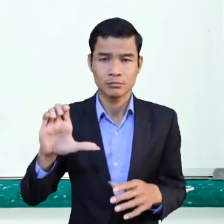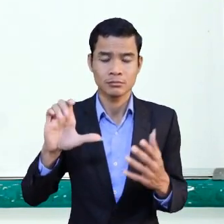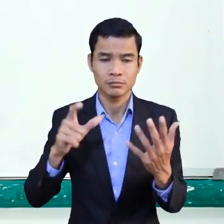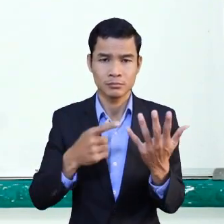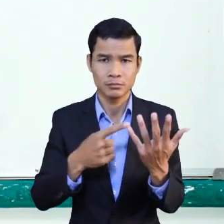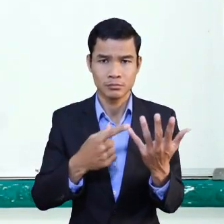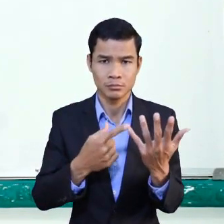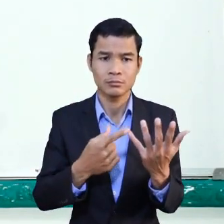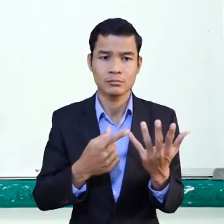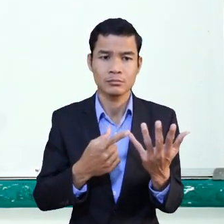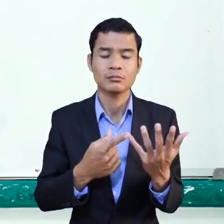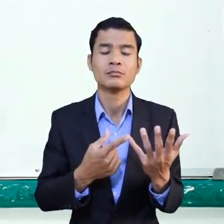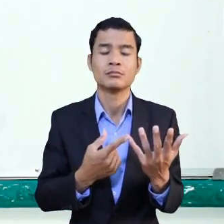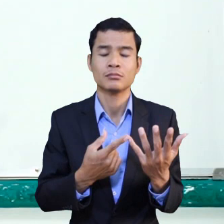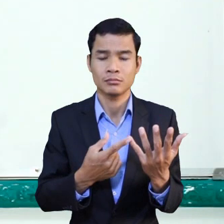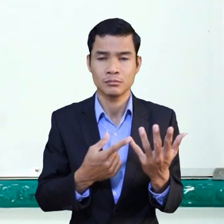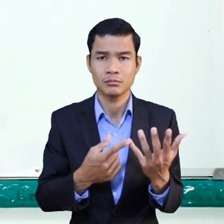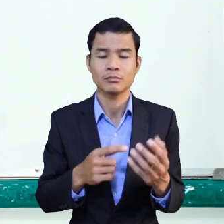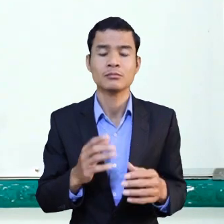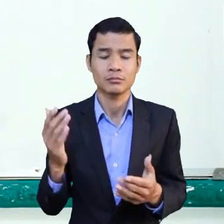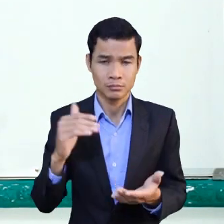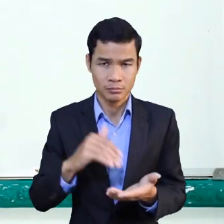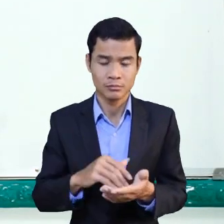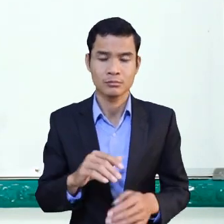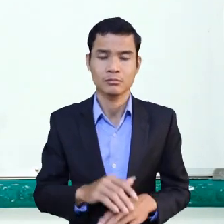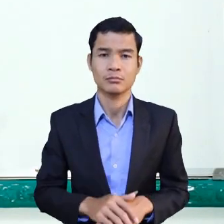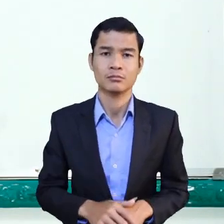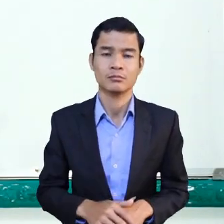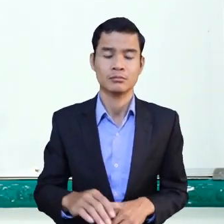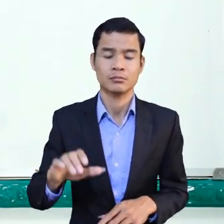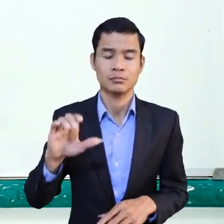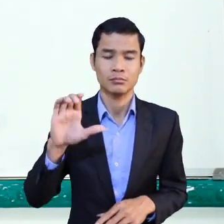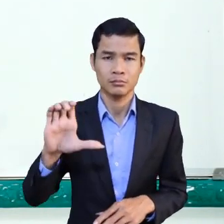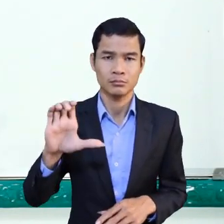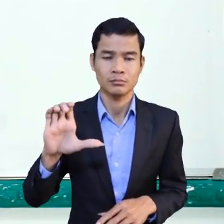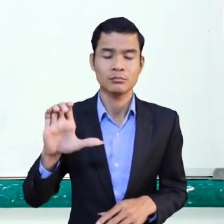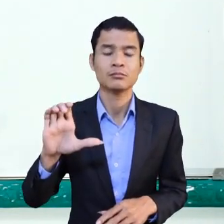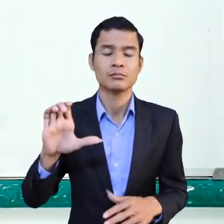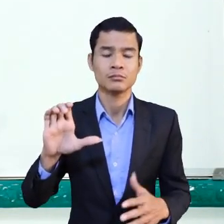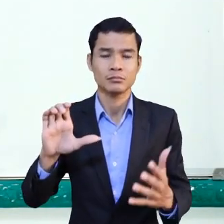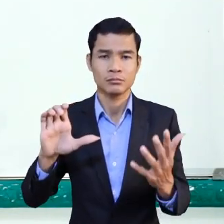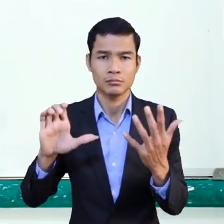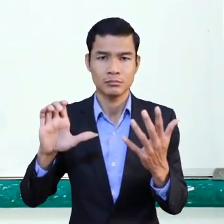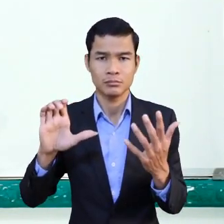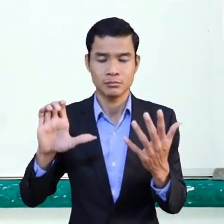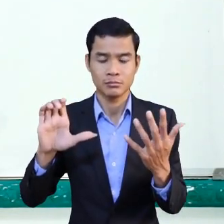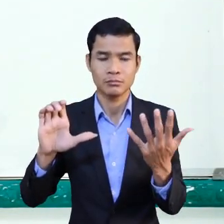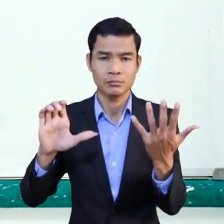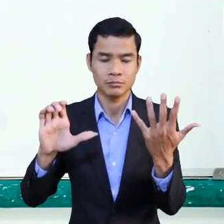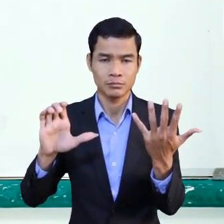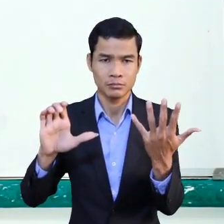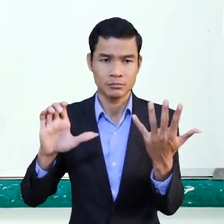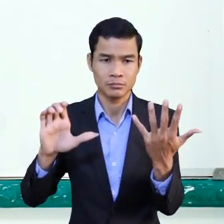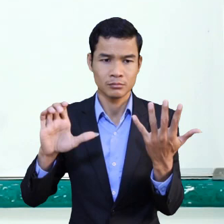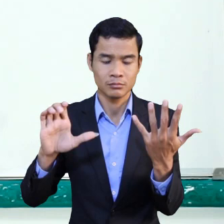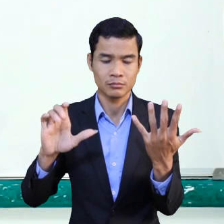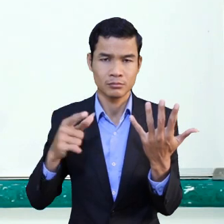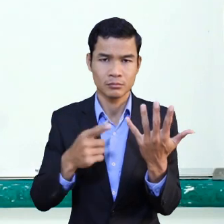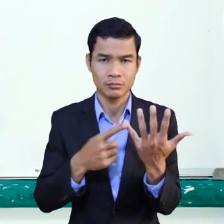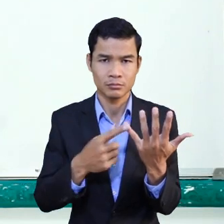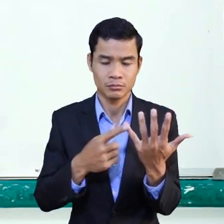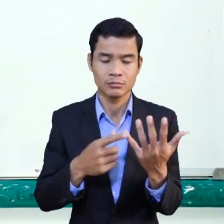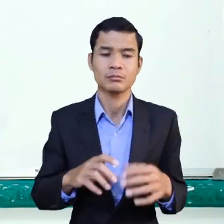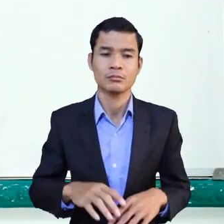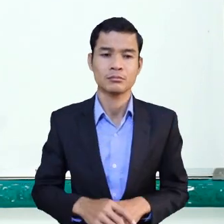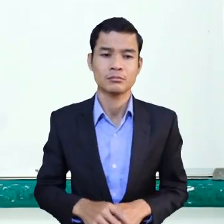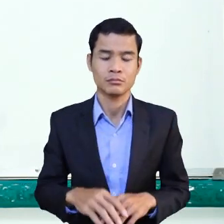ងស្រៈអេចាម្ដងទៀតឆេ គឺមានអក្សរឆនិងស្រៈ